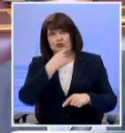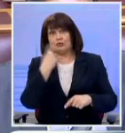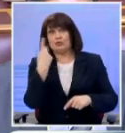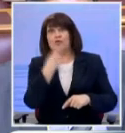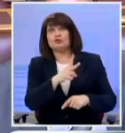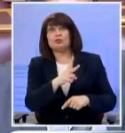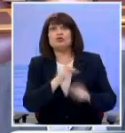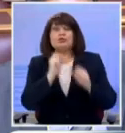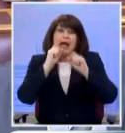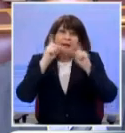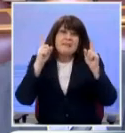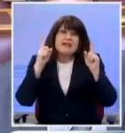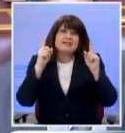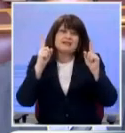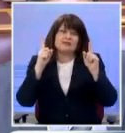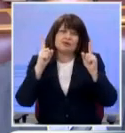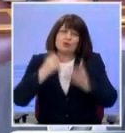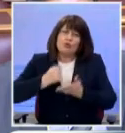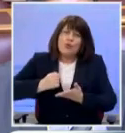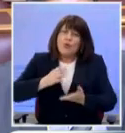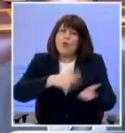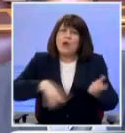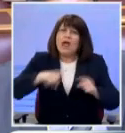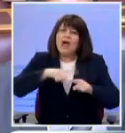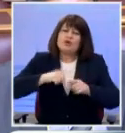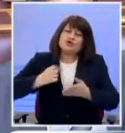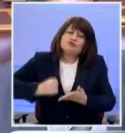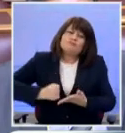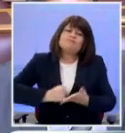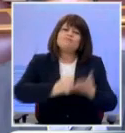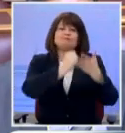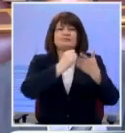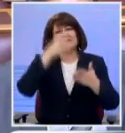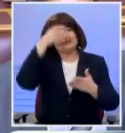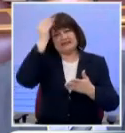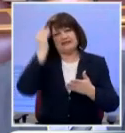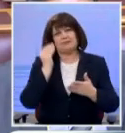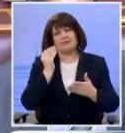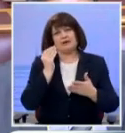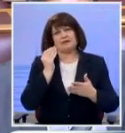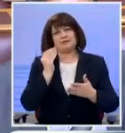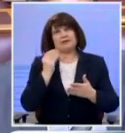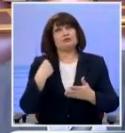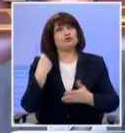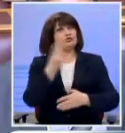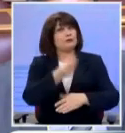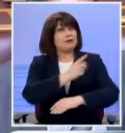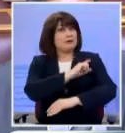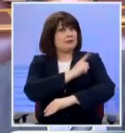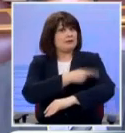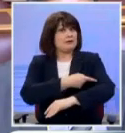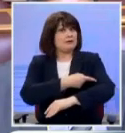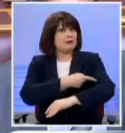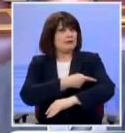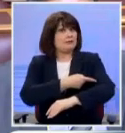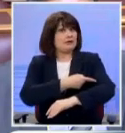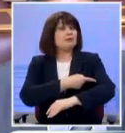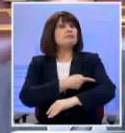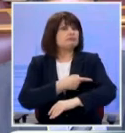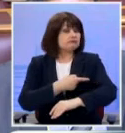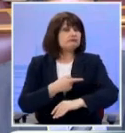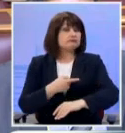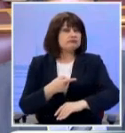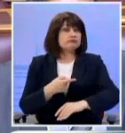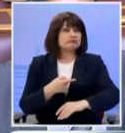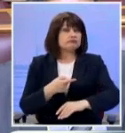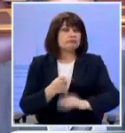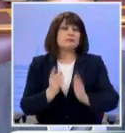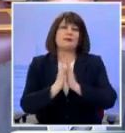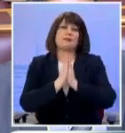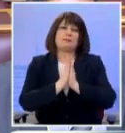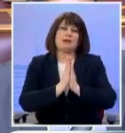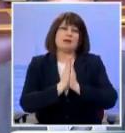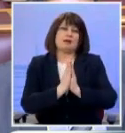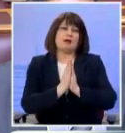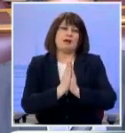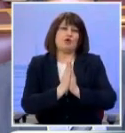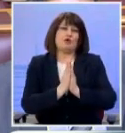κύριε Πρωθυπουργέ, είναι δύναμη και σας